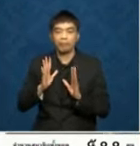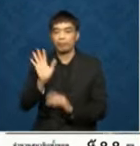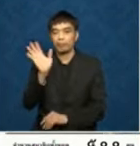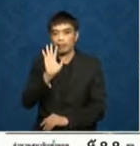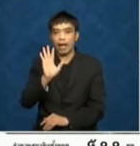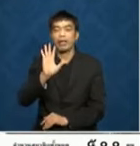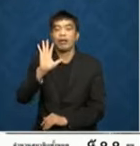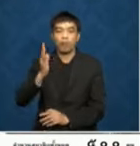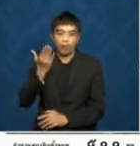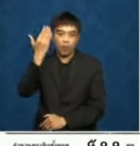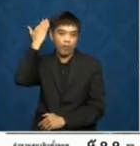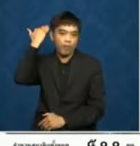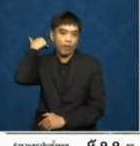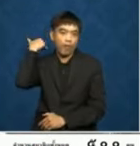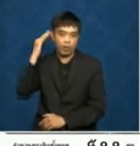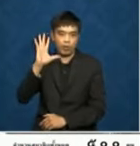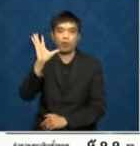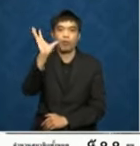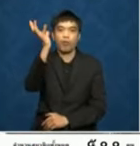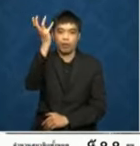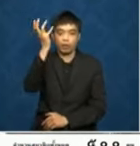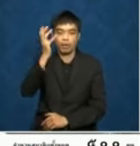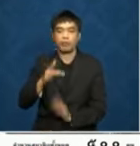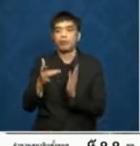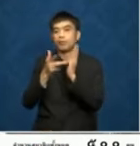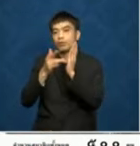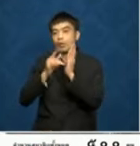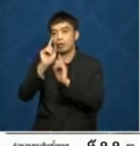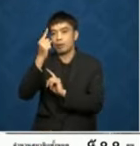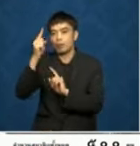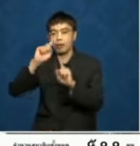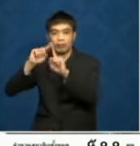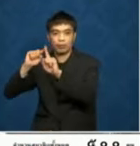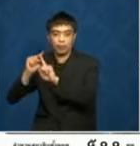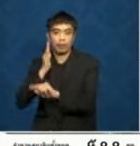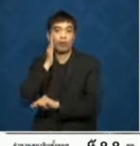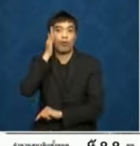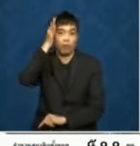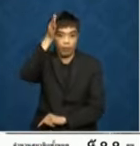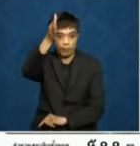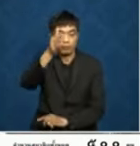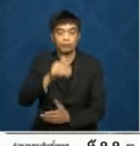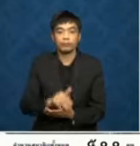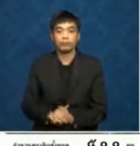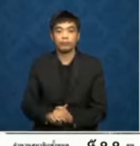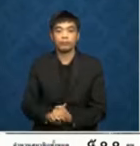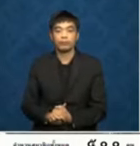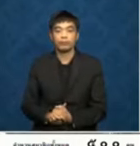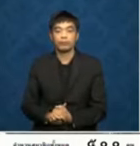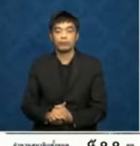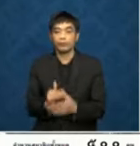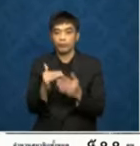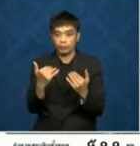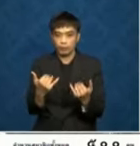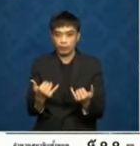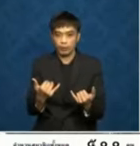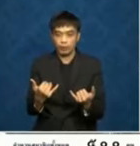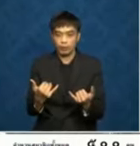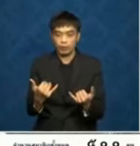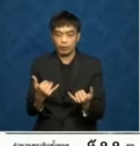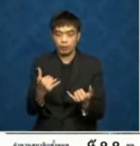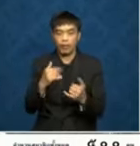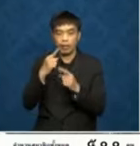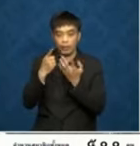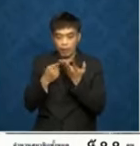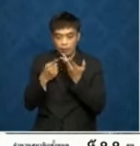มาและมอาจเปลี่ยนโลกของเราในอาตาที่เร็วยิงกวาเดิมในอนาคตอัใกล้นี้ครับจากวนนี้ครับ นับไปอก 5